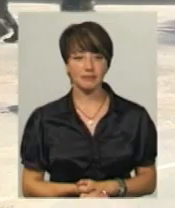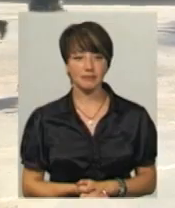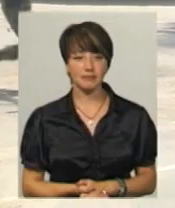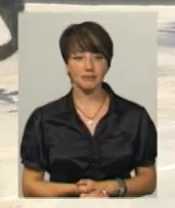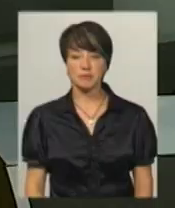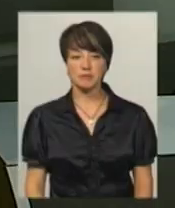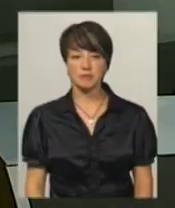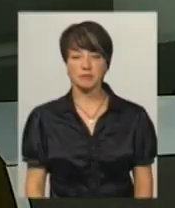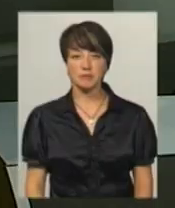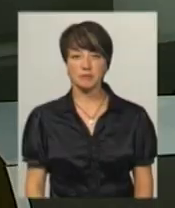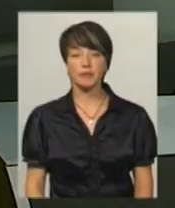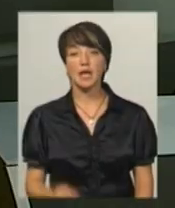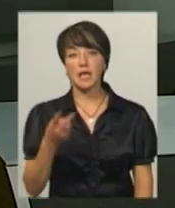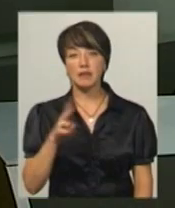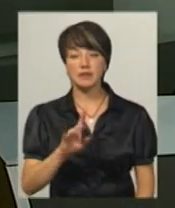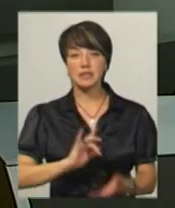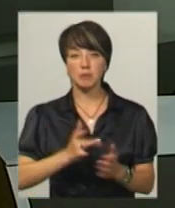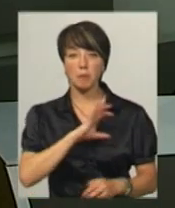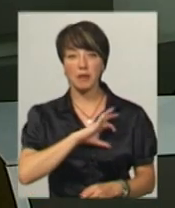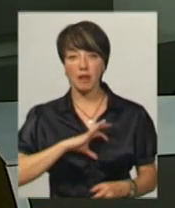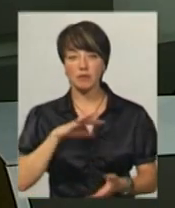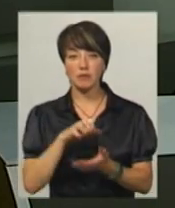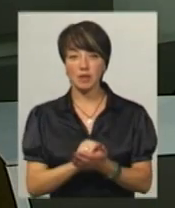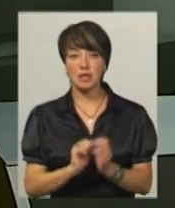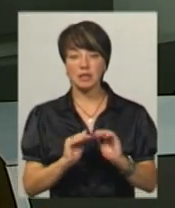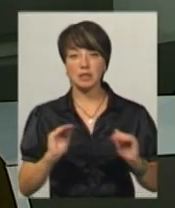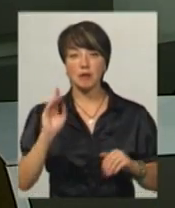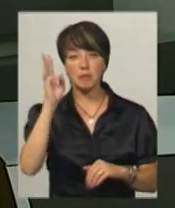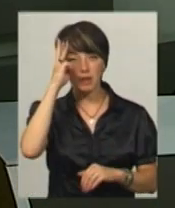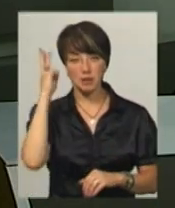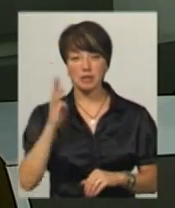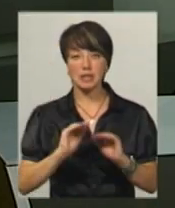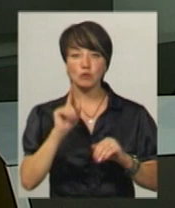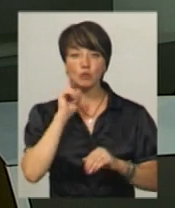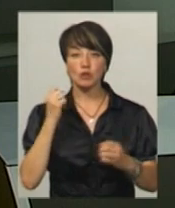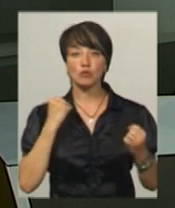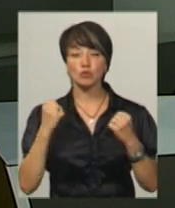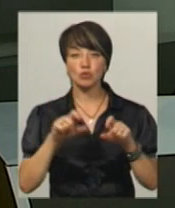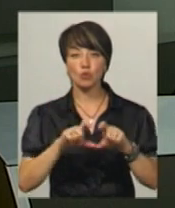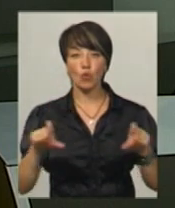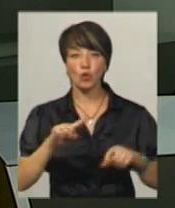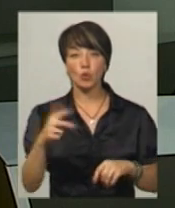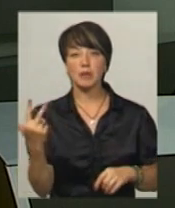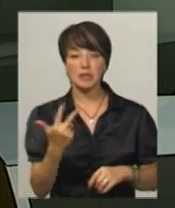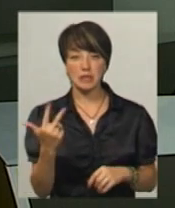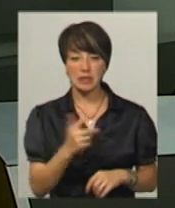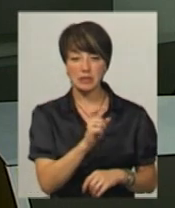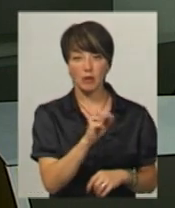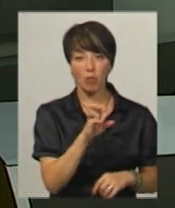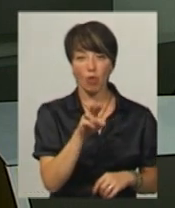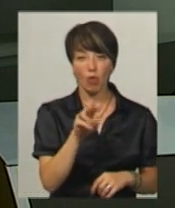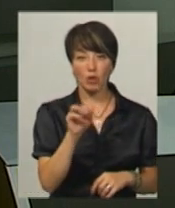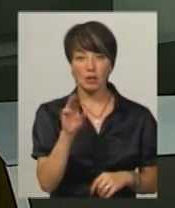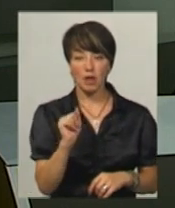новини. 2 срібні медалі вибороли вихованці Хмельницької дитячо-юнацької спортивної школи номер 3 Валерія Заболотна і